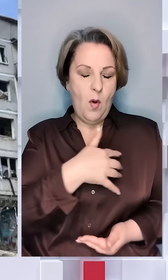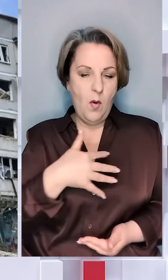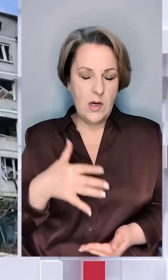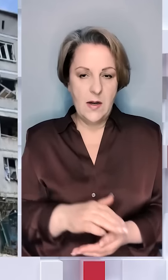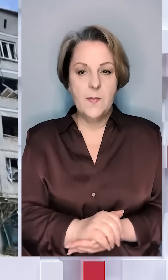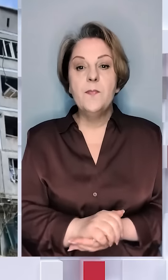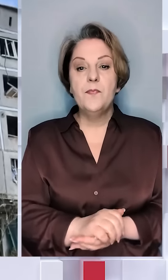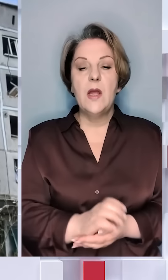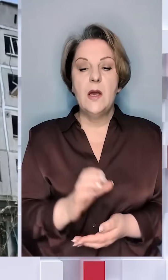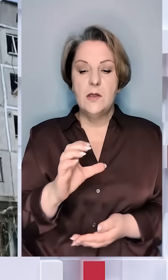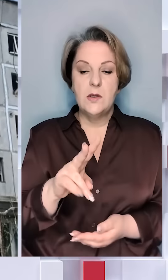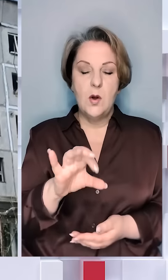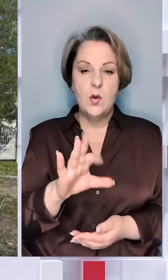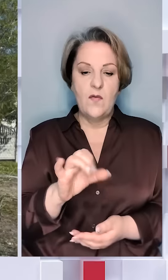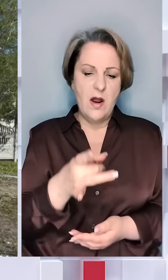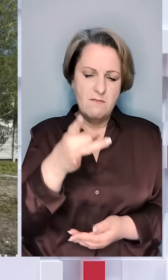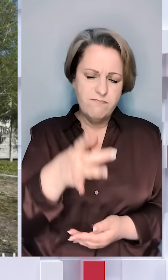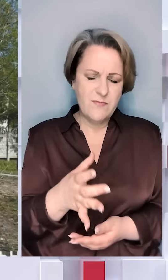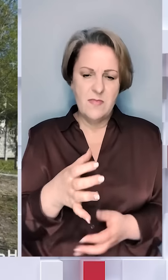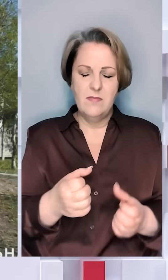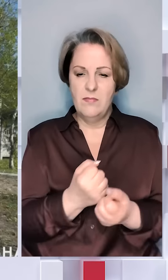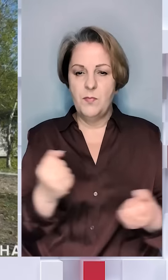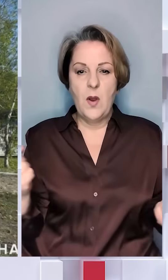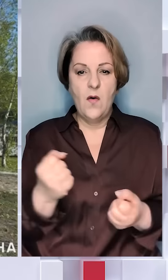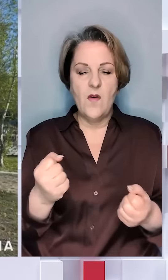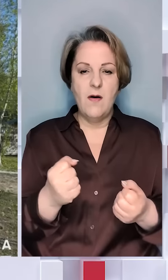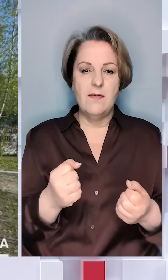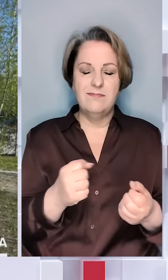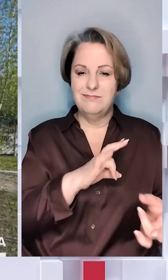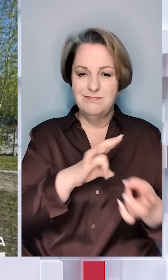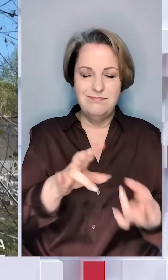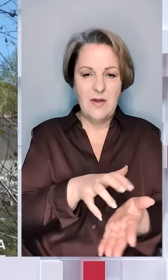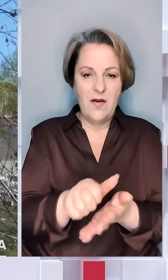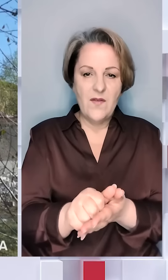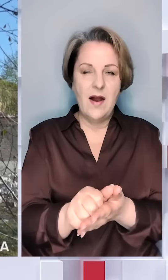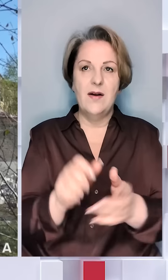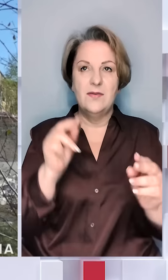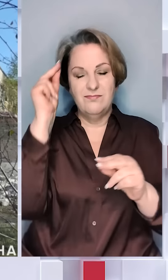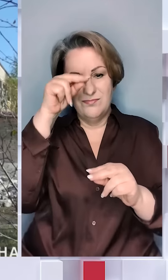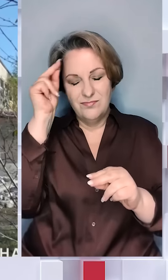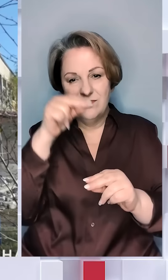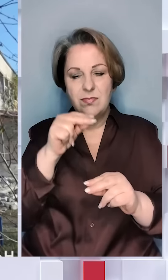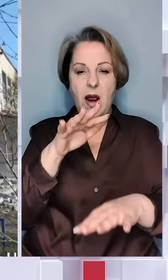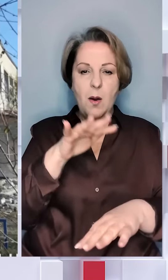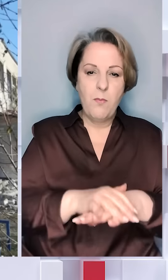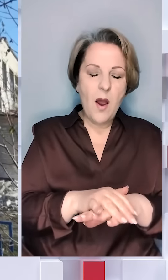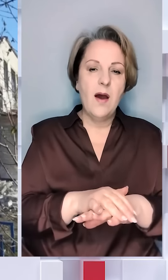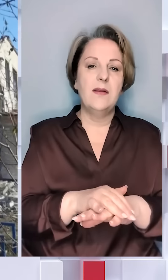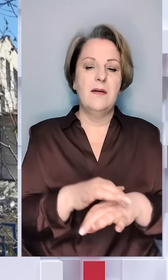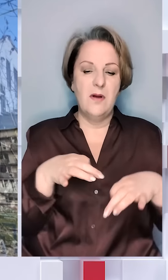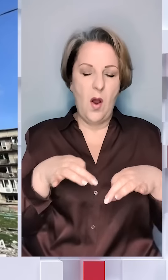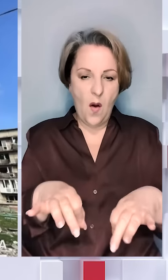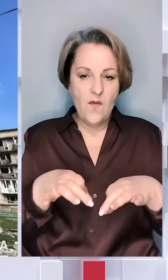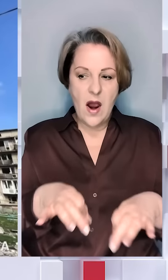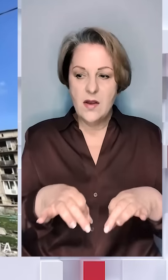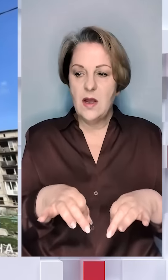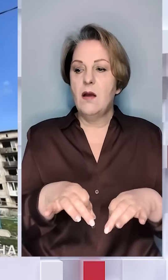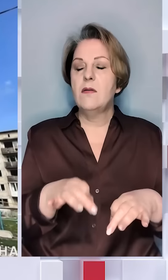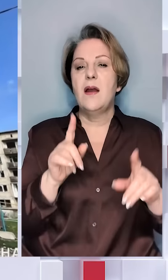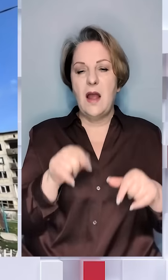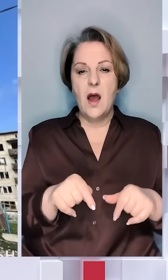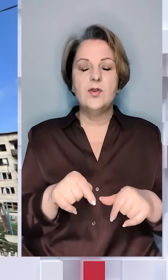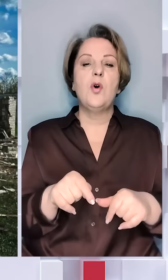поранили. По Слов'янську вдарили бомбою, понівечили навчальний заклад, відділення банку, будинки та авто. В Очеретиному авіаударом